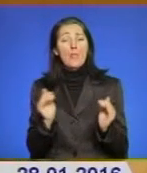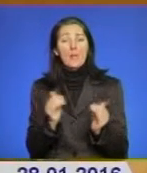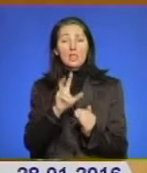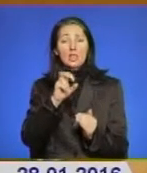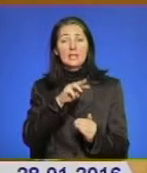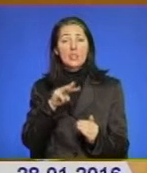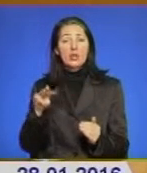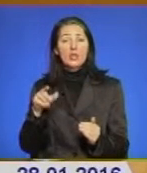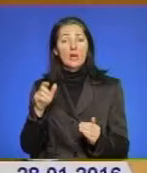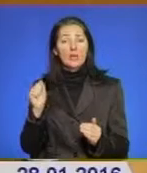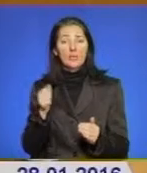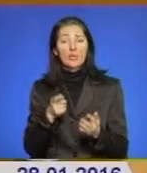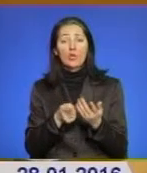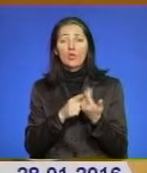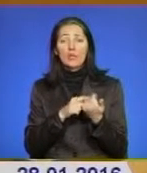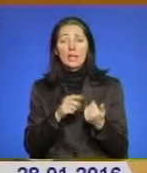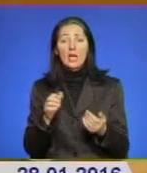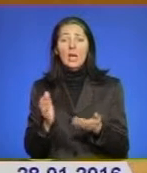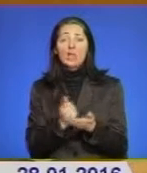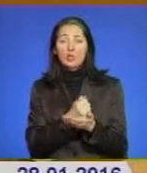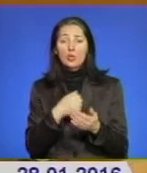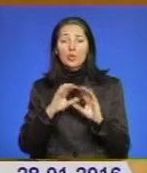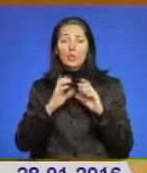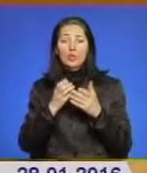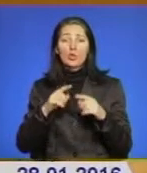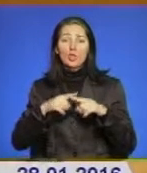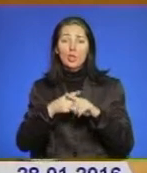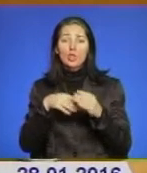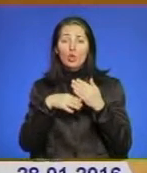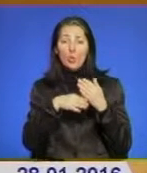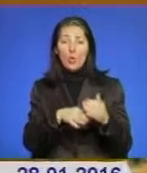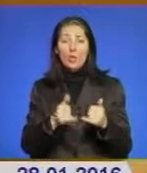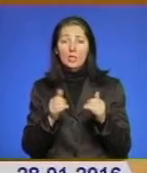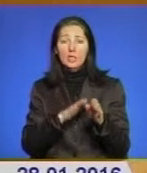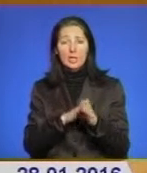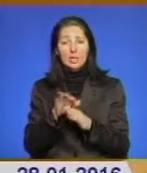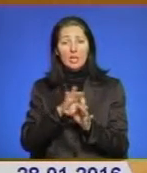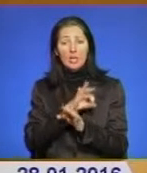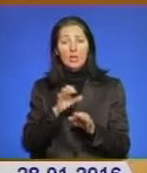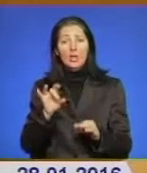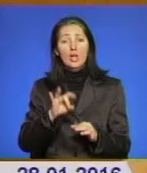Та у тому числі ресурси міжнародної технічної допомоги для реалізації проєктів